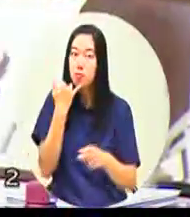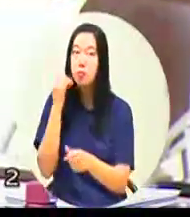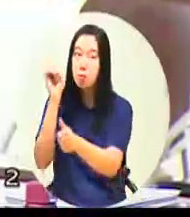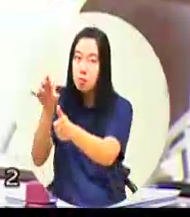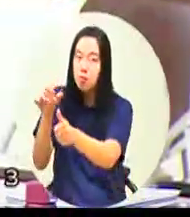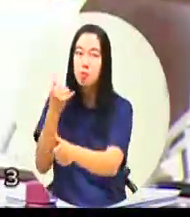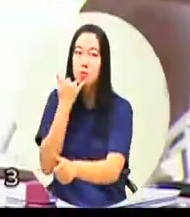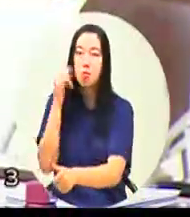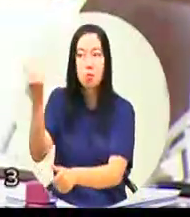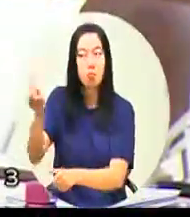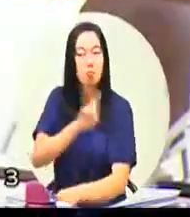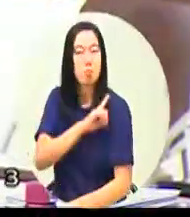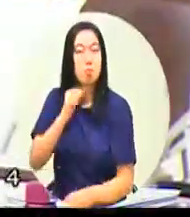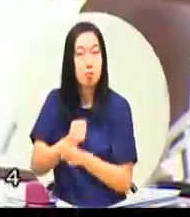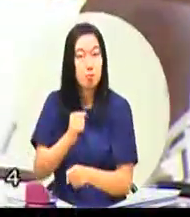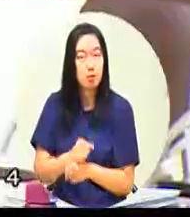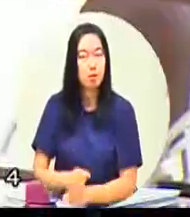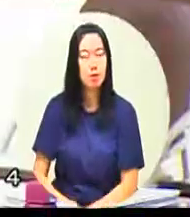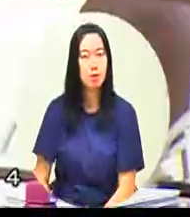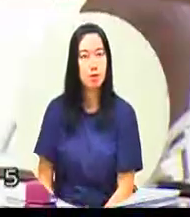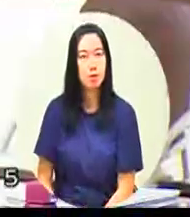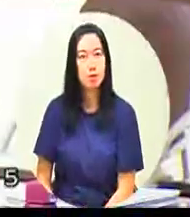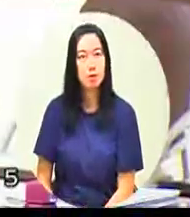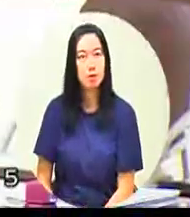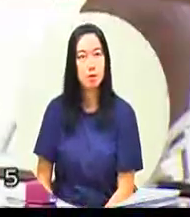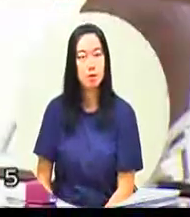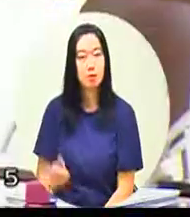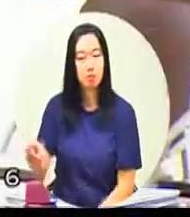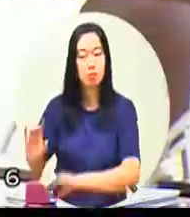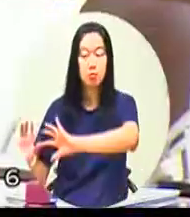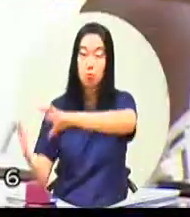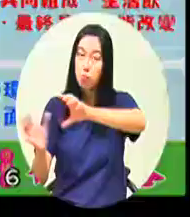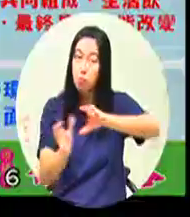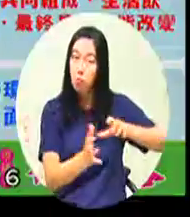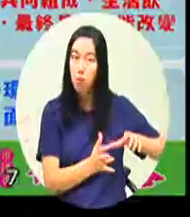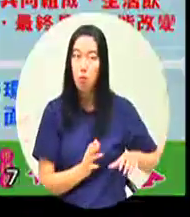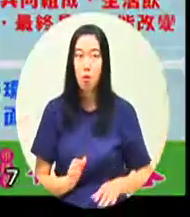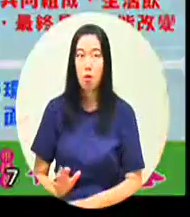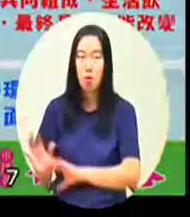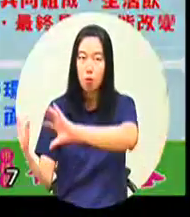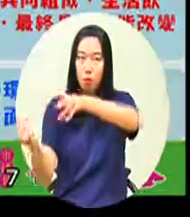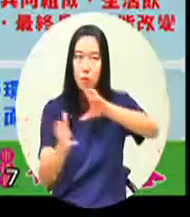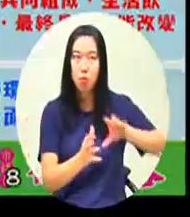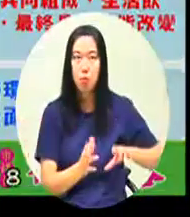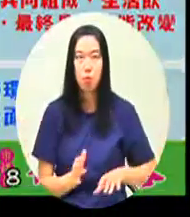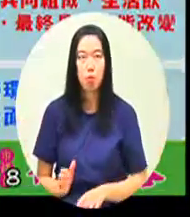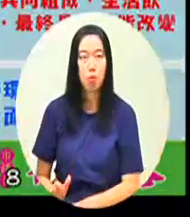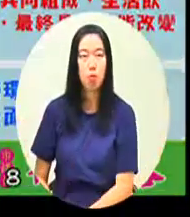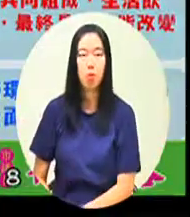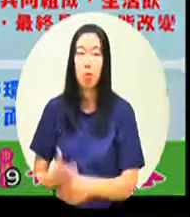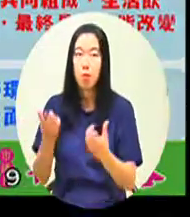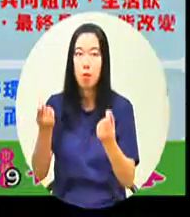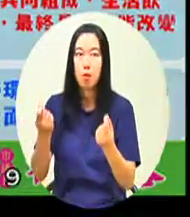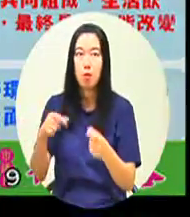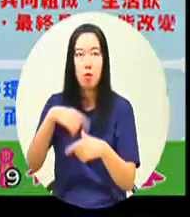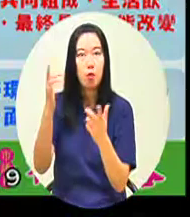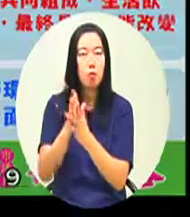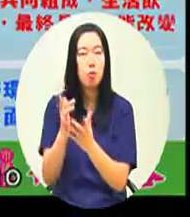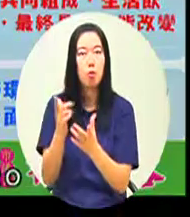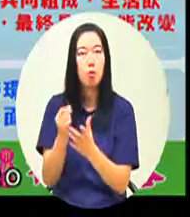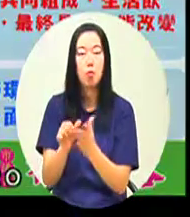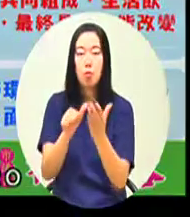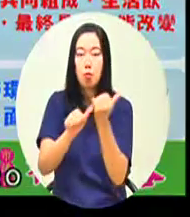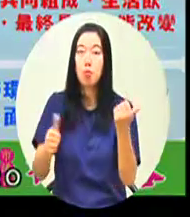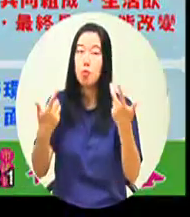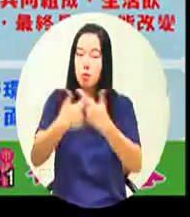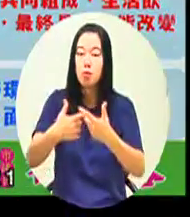尽量去做。但是，这全世界啦，哈，世界各国也都响应生机